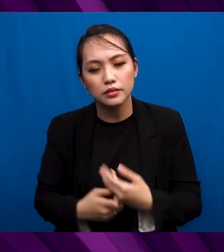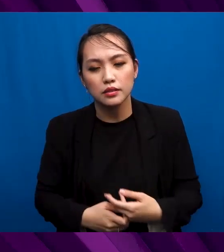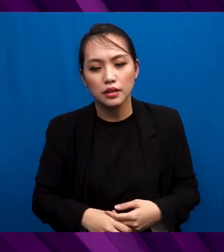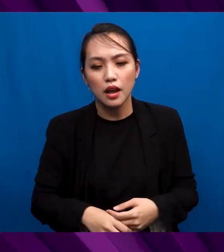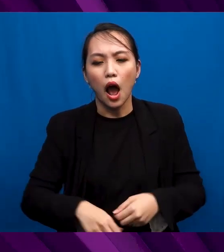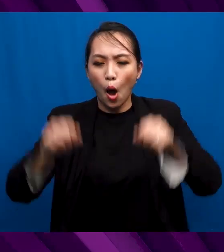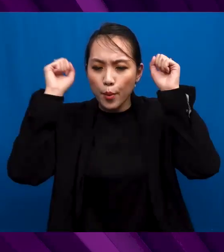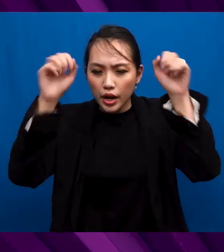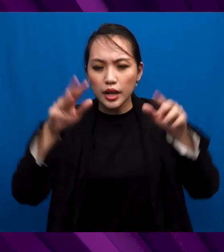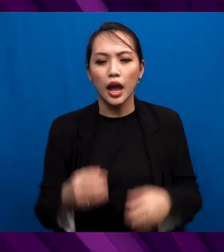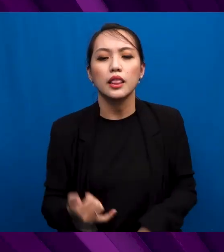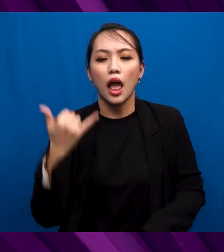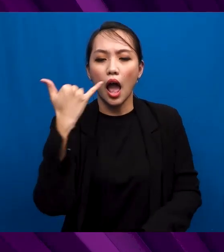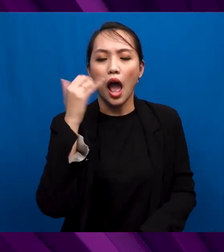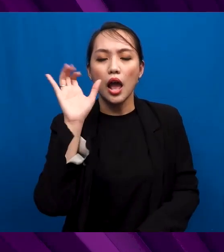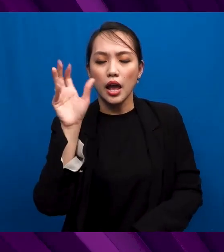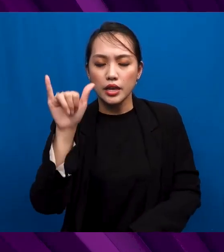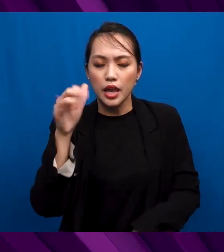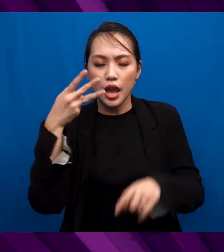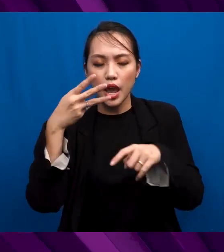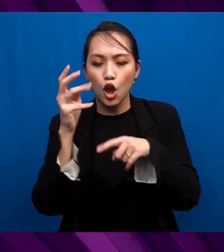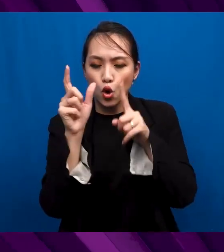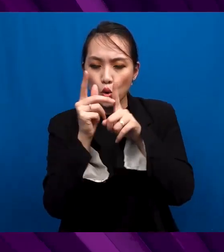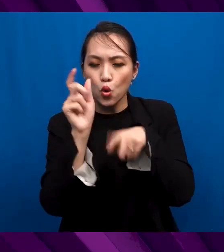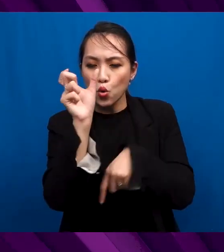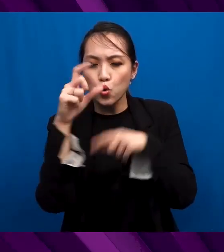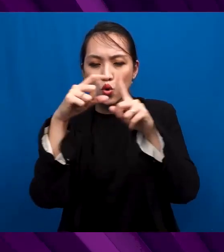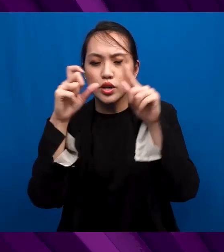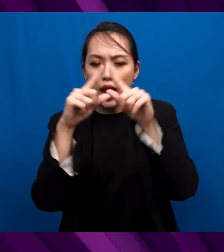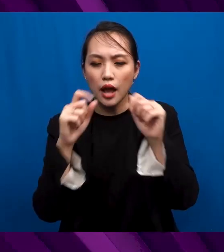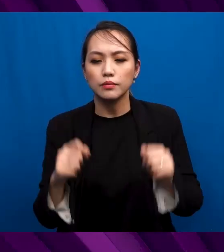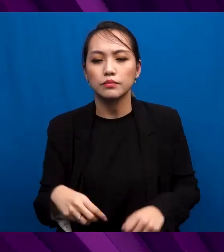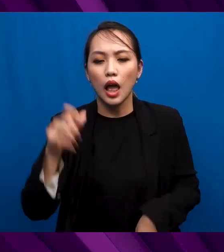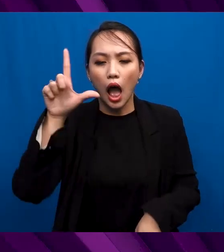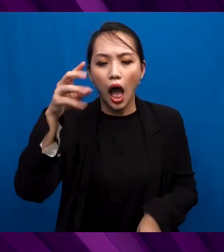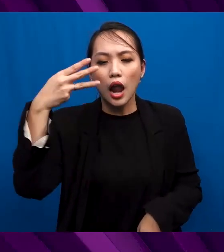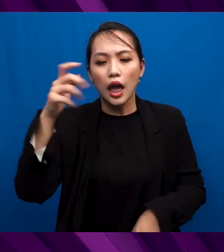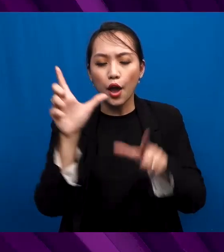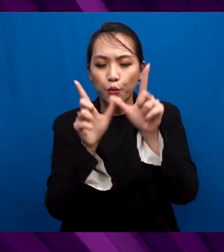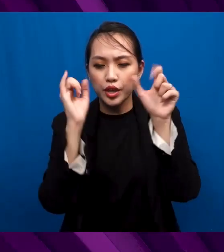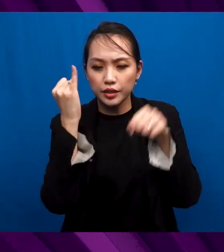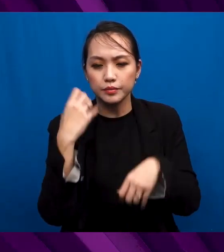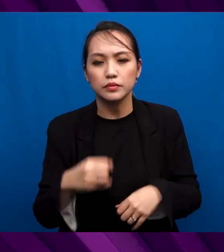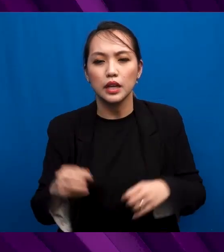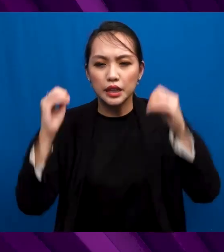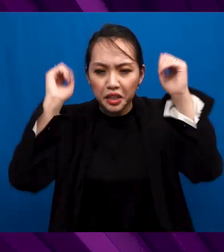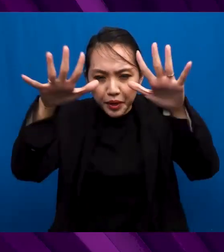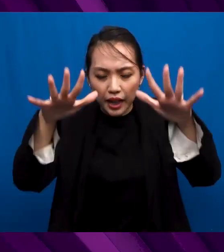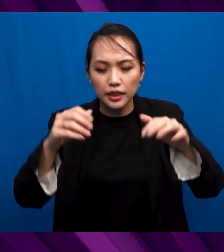Yehuda, berkat Lewi itu turun atas mereka. Tuhan Yesus, jamah yang sakit, sembuhkan yang